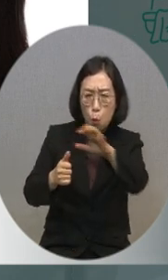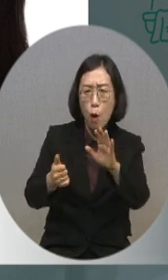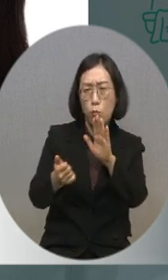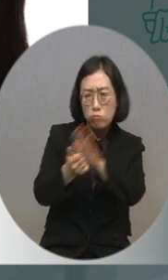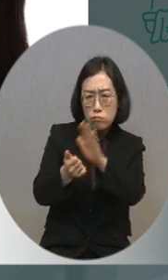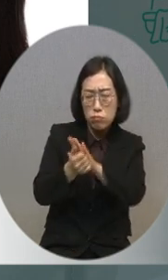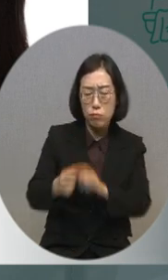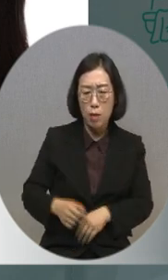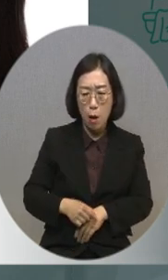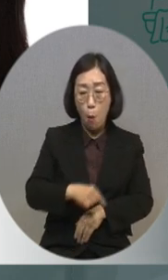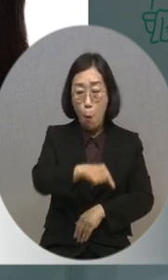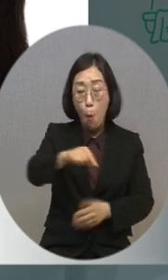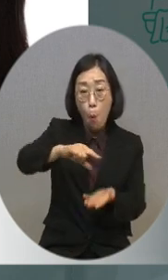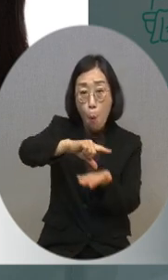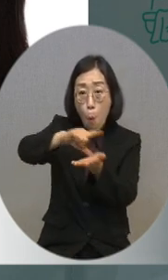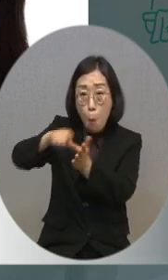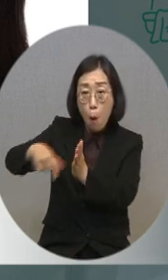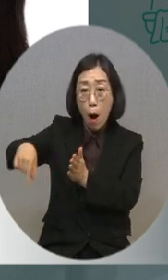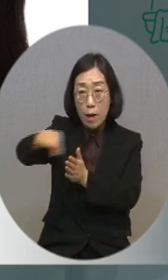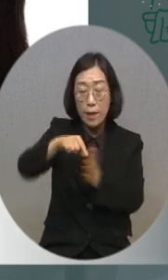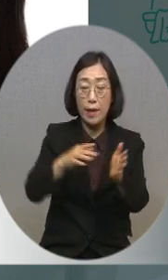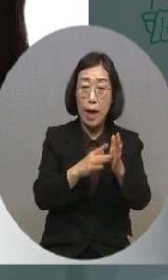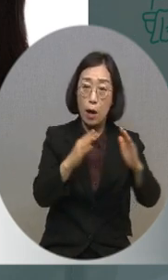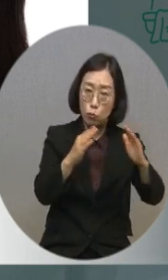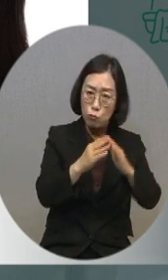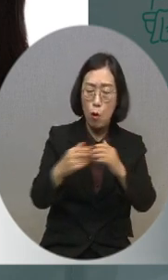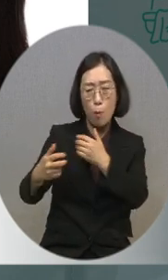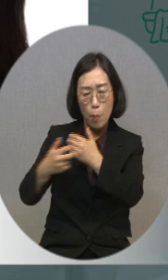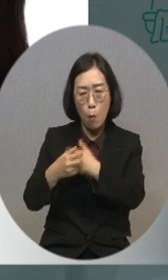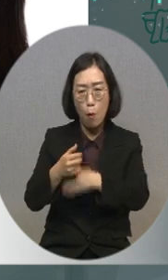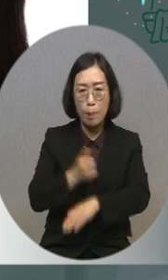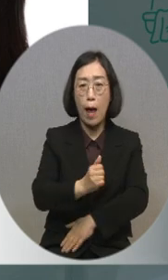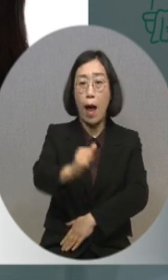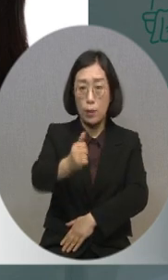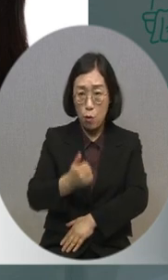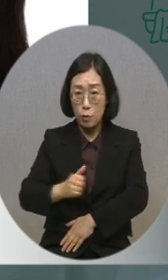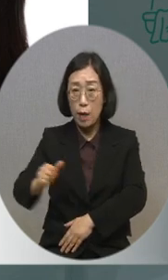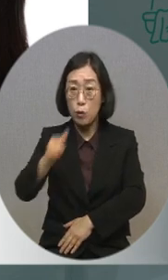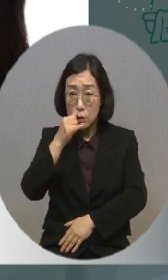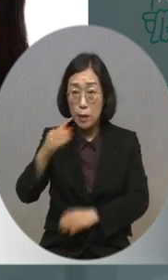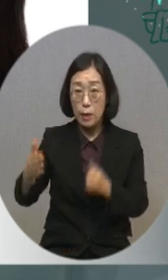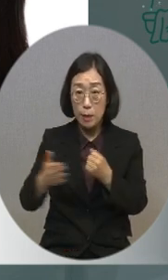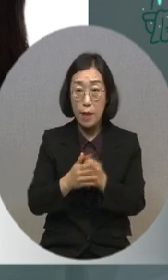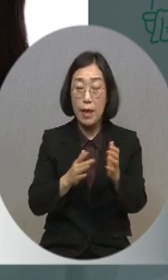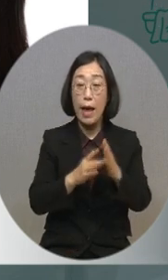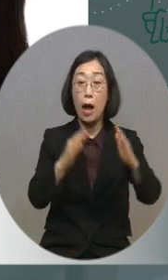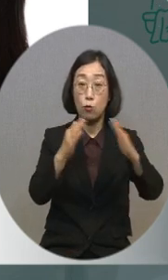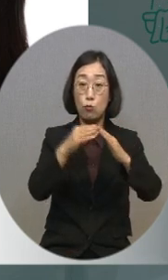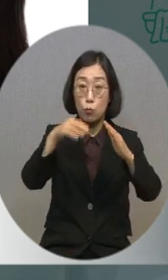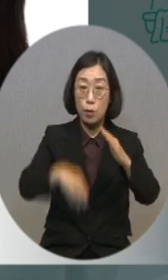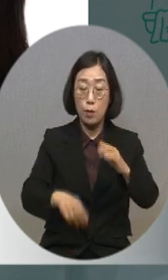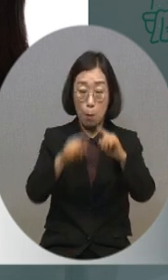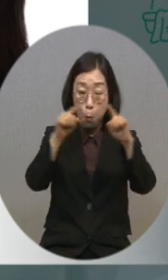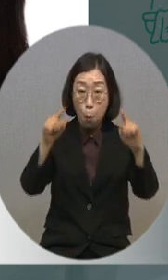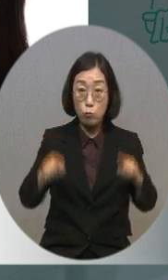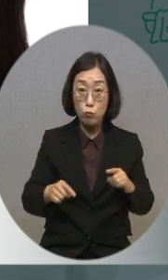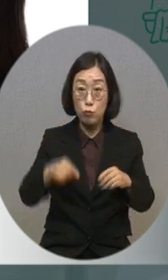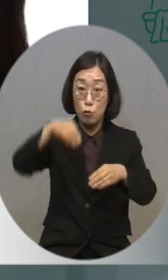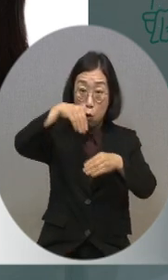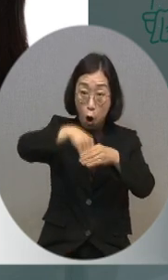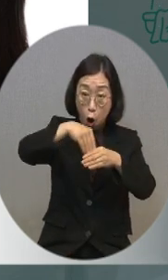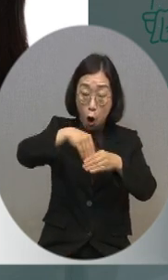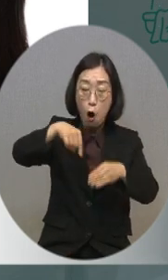주요 동선에 약국과 병원을 많이 가게 되는데 그래서 약국에서 이 약봉투 속에 그